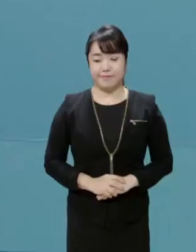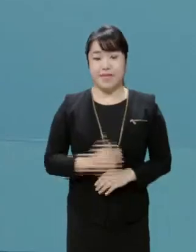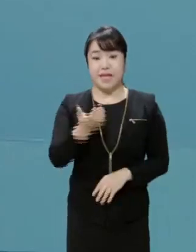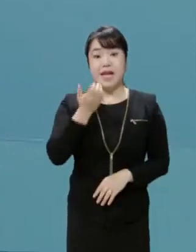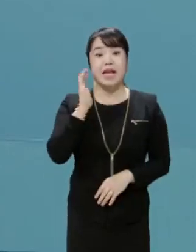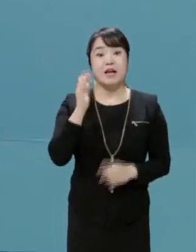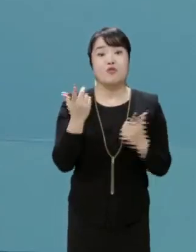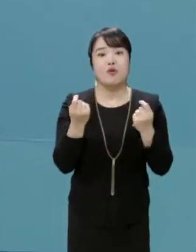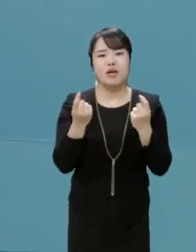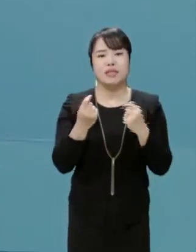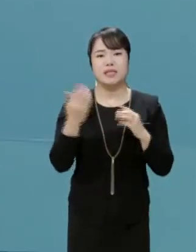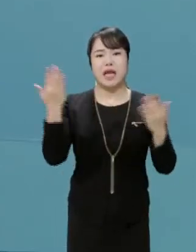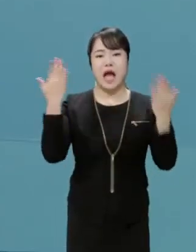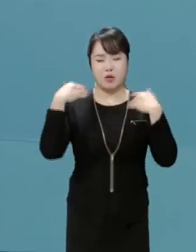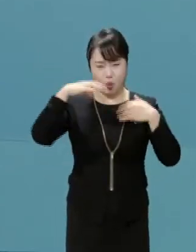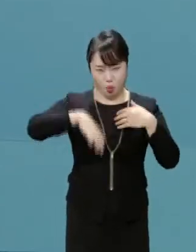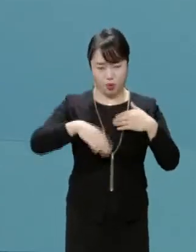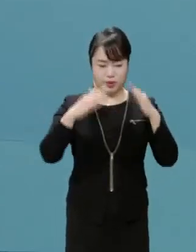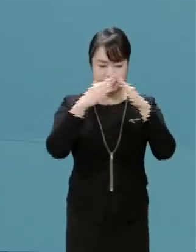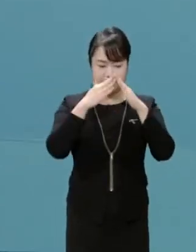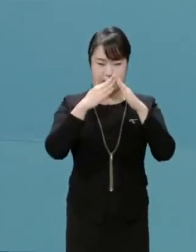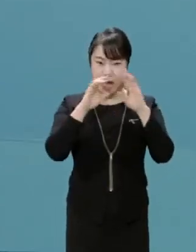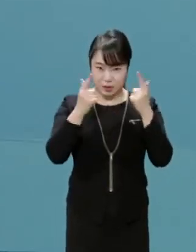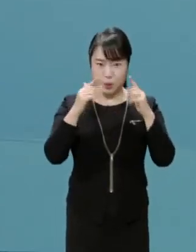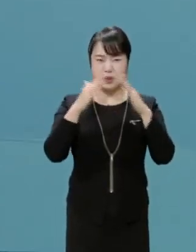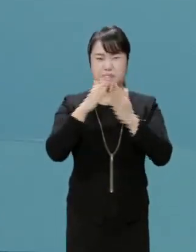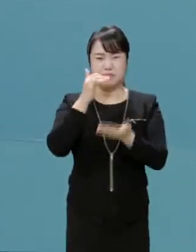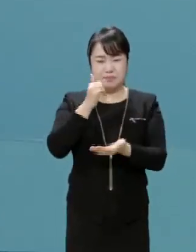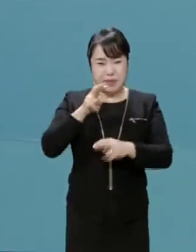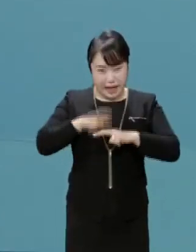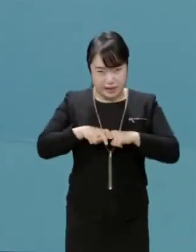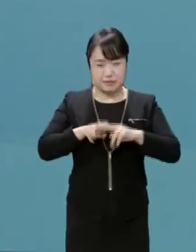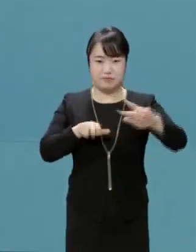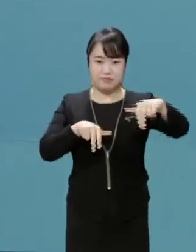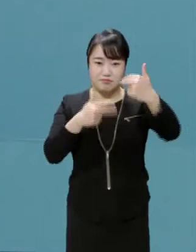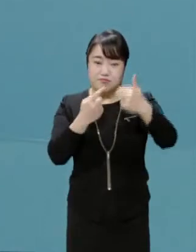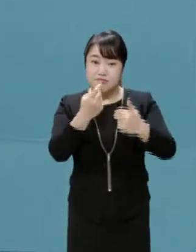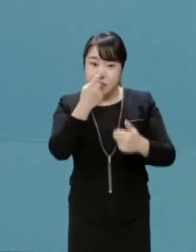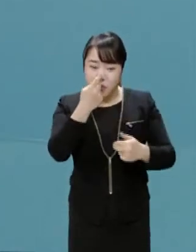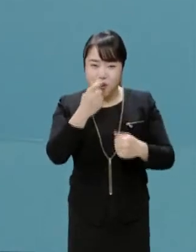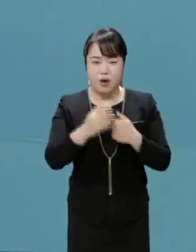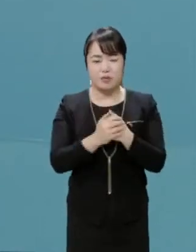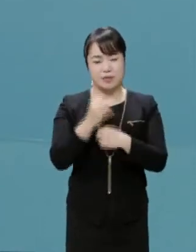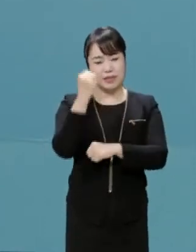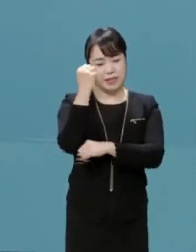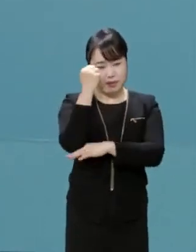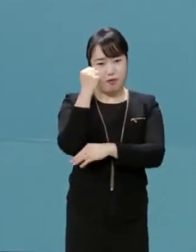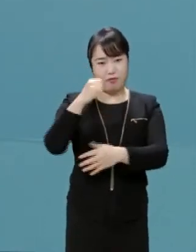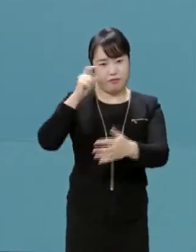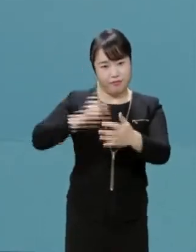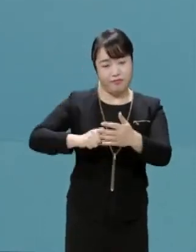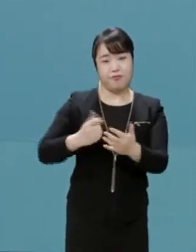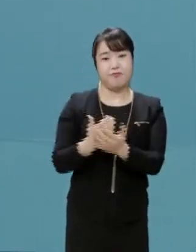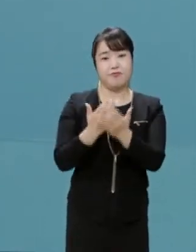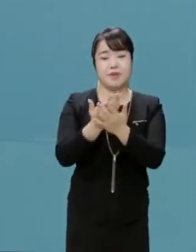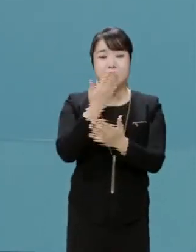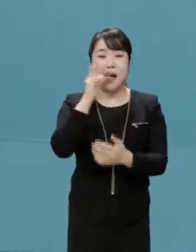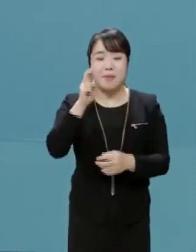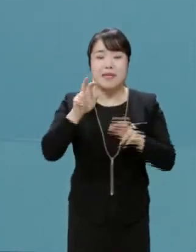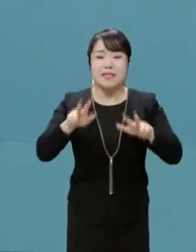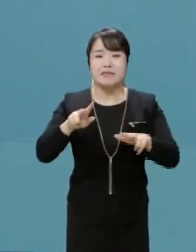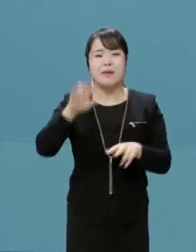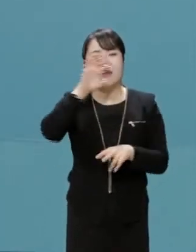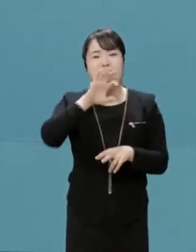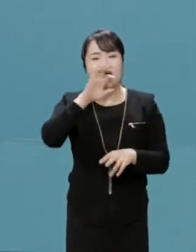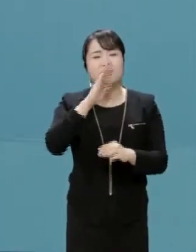네, 앞서 보신 대로 학교가 아닌 가정에서 이루어지는 이 원격 수업이 세 단장 되는 만큼 내실 있게 이루어질 거라 기대를 합니다. 아직은